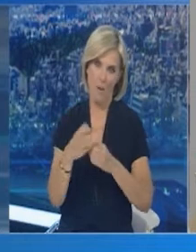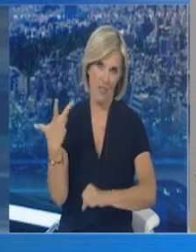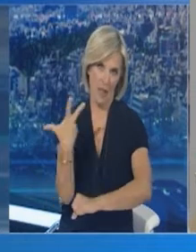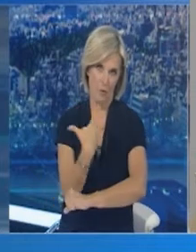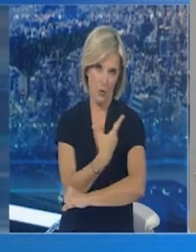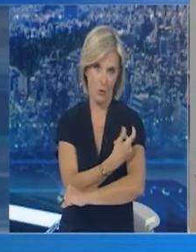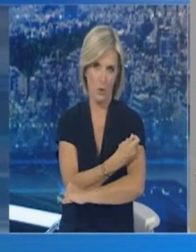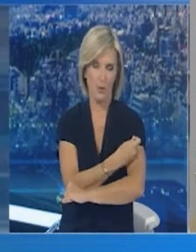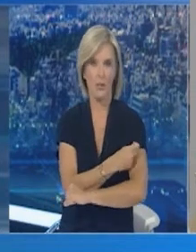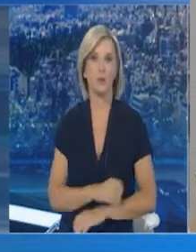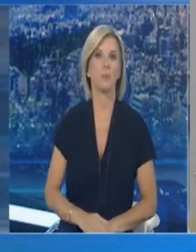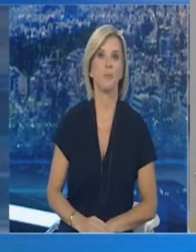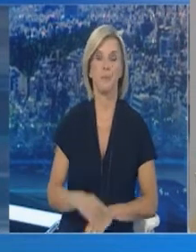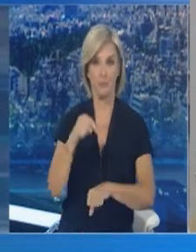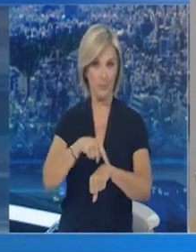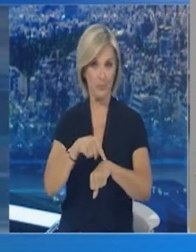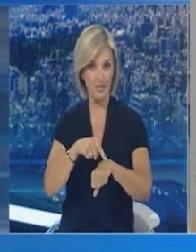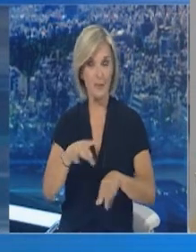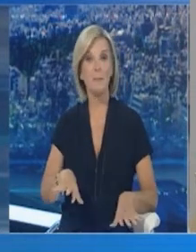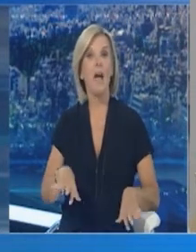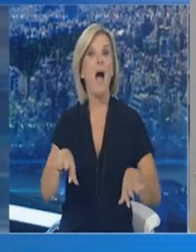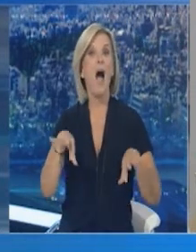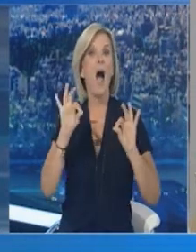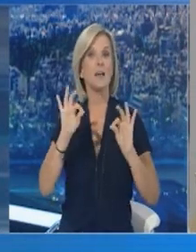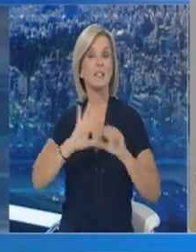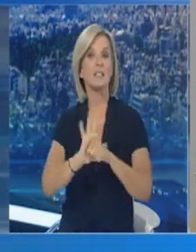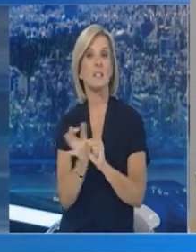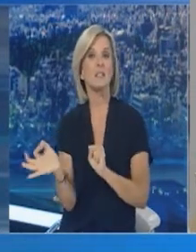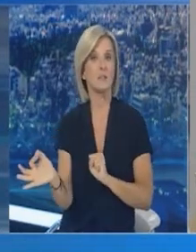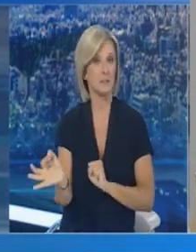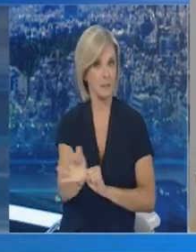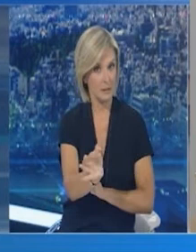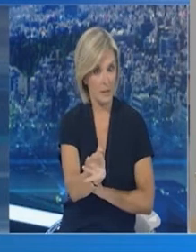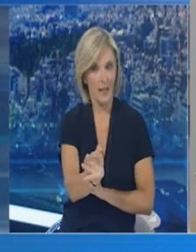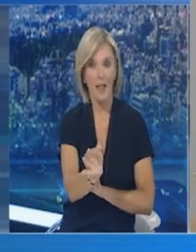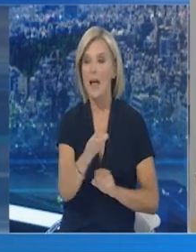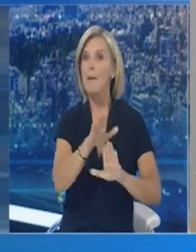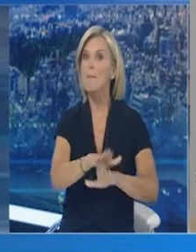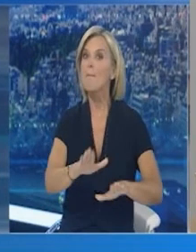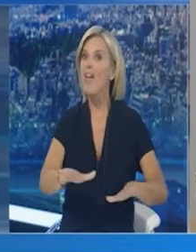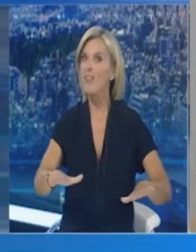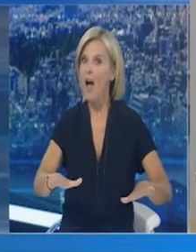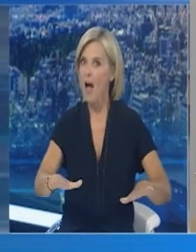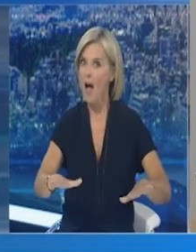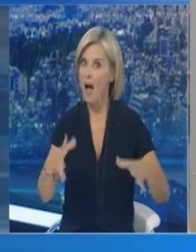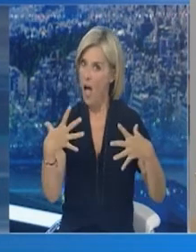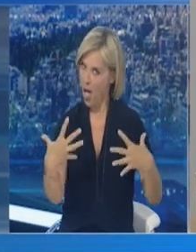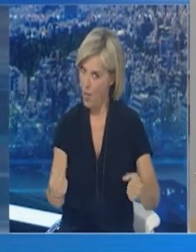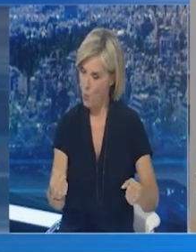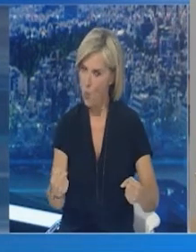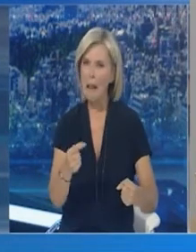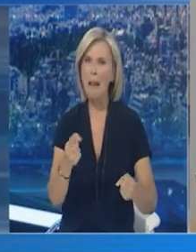επιδημίας έχει διαπιστωθεί ότι η νόσος στα παιδιά διαδράμει ήπια ή